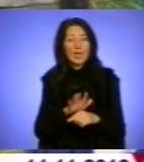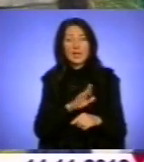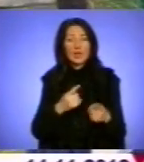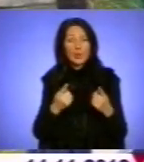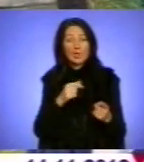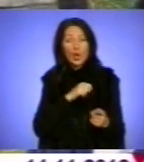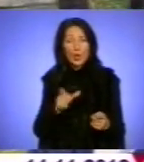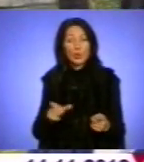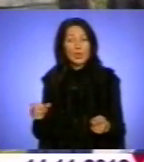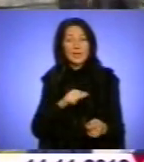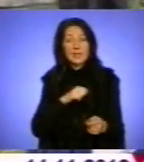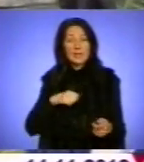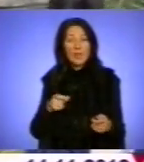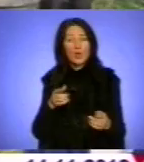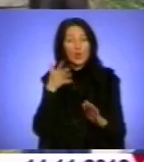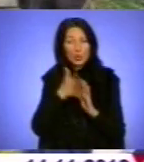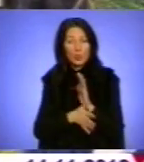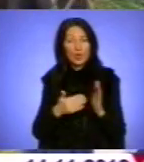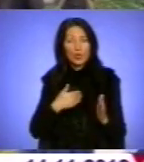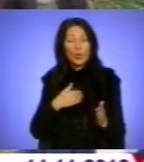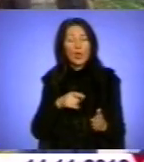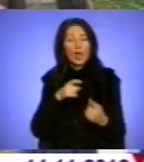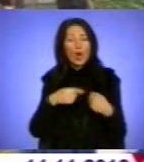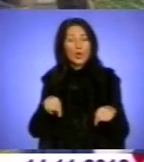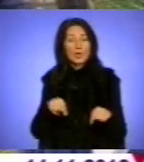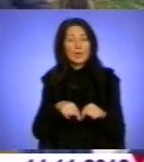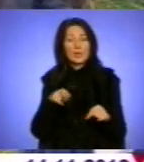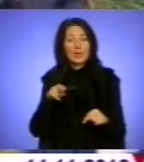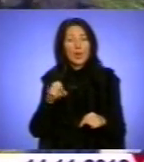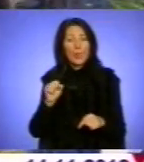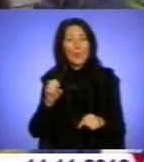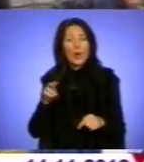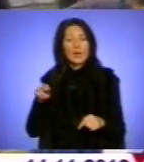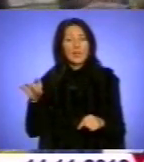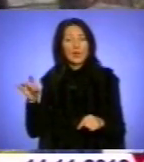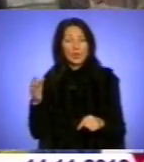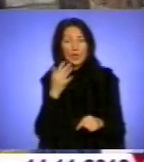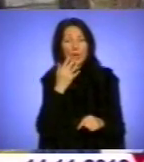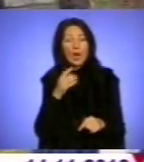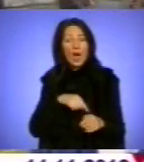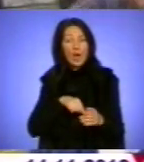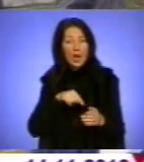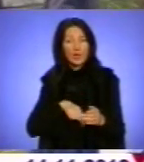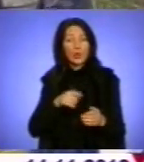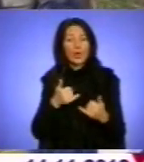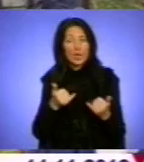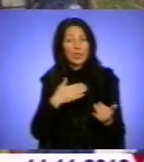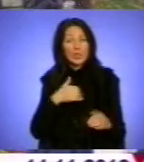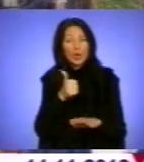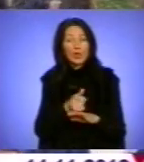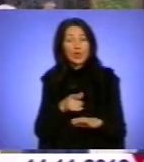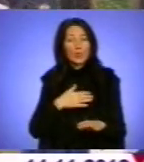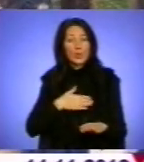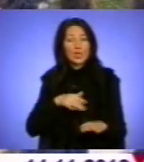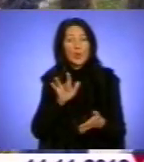що ми організація патріотичного характеру, і для нас є основним, щоб наше місто, наша країна була прекрасною, адже ми розуміємо,